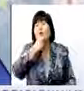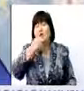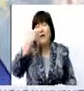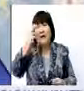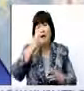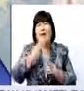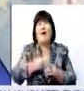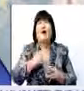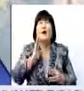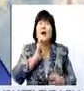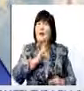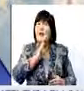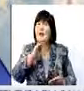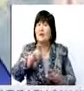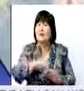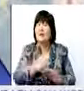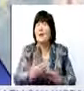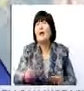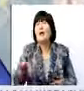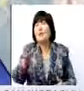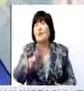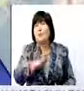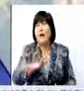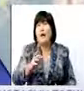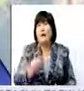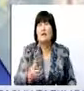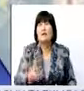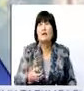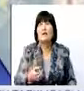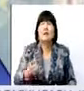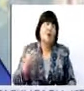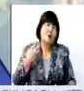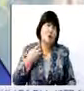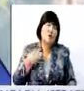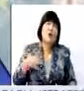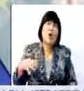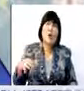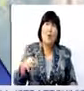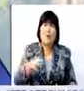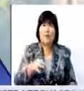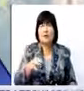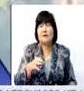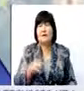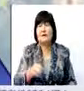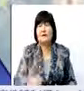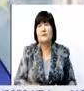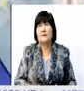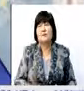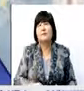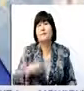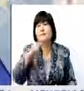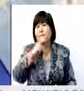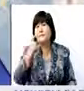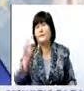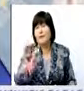біздің алдымызда. Осы барлық жаңа Қызылорда облысының